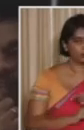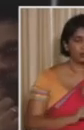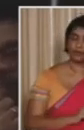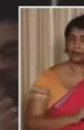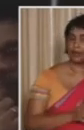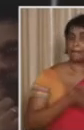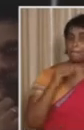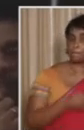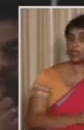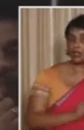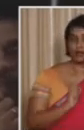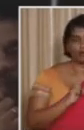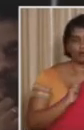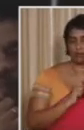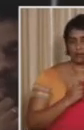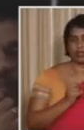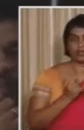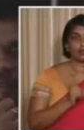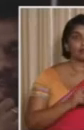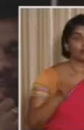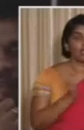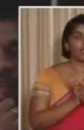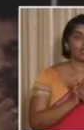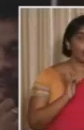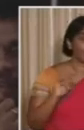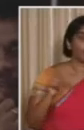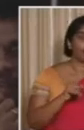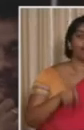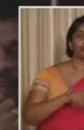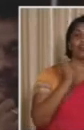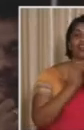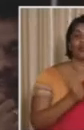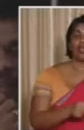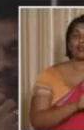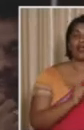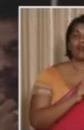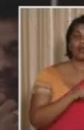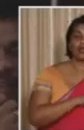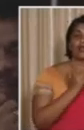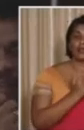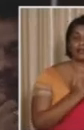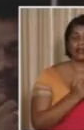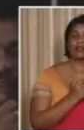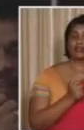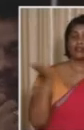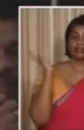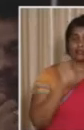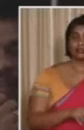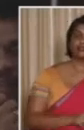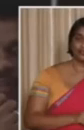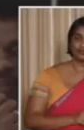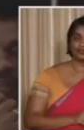නිසා මැතිවරණ ඉල්ලුවට වැඩක් නැහැ ඔබතුමා ආවන්නේ සජිත් මහත්තයත් එක්ක නාවල පිටියේ කීයද හිටියේ ගම්පල කීයද හිටියේ හේවැහැට කීයද හිටියේ